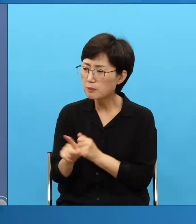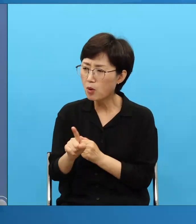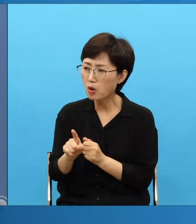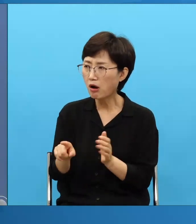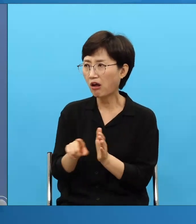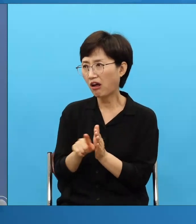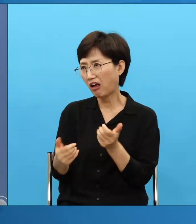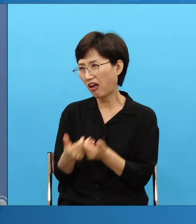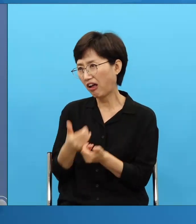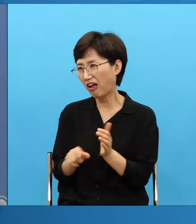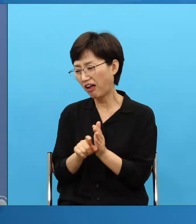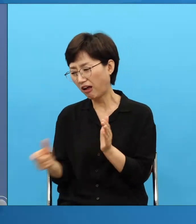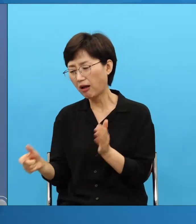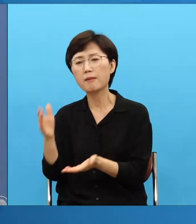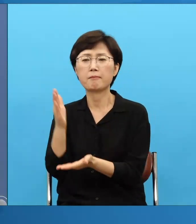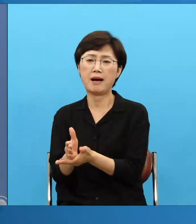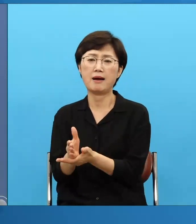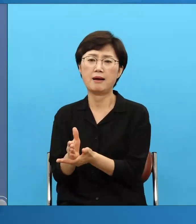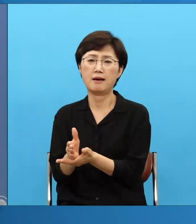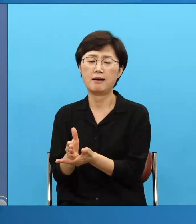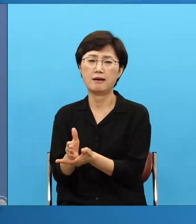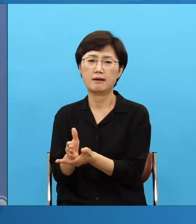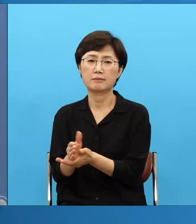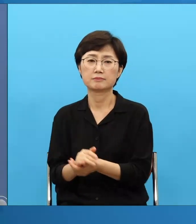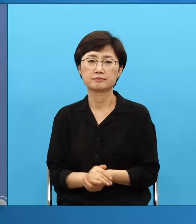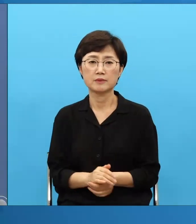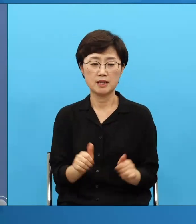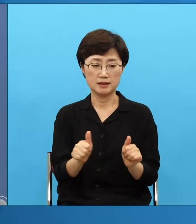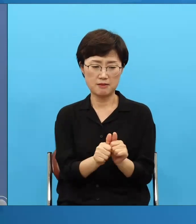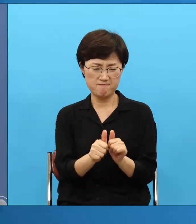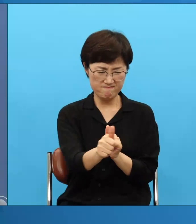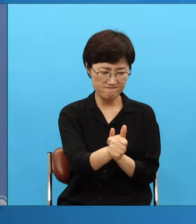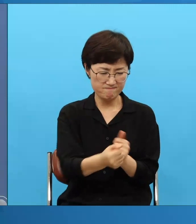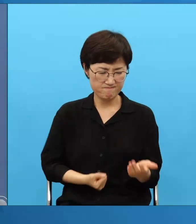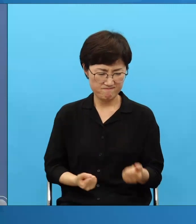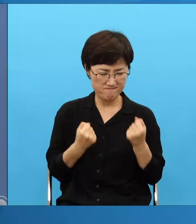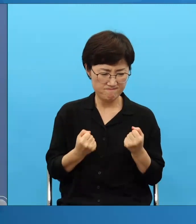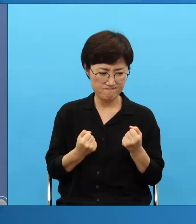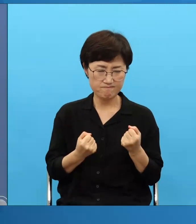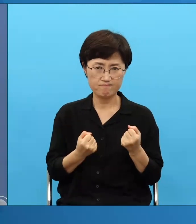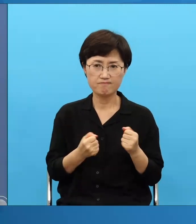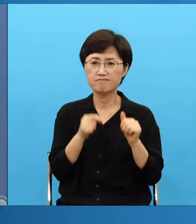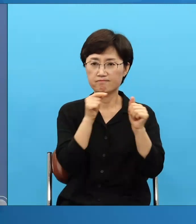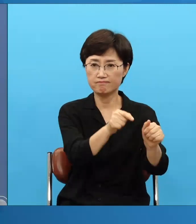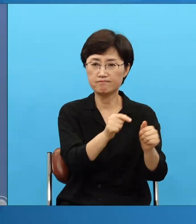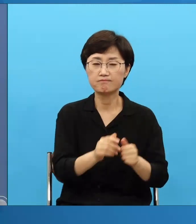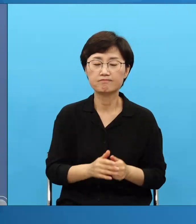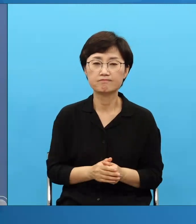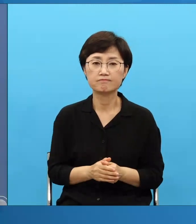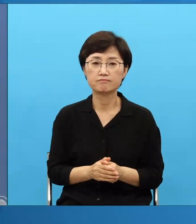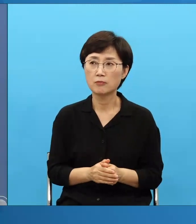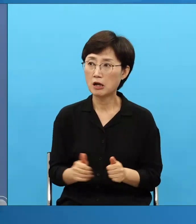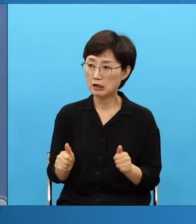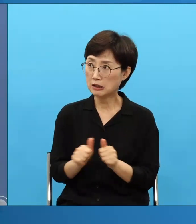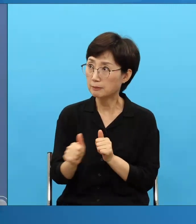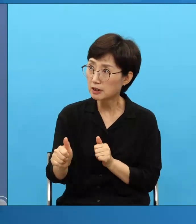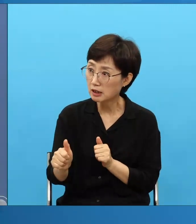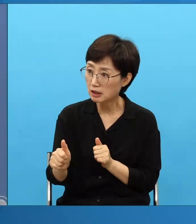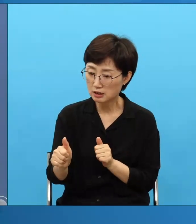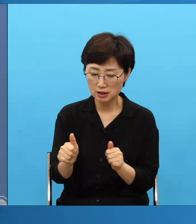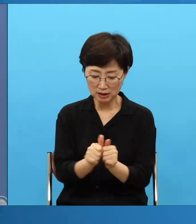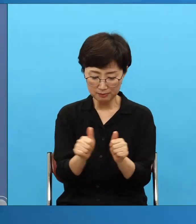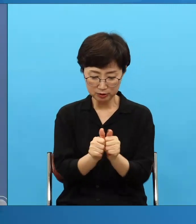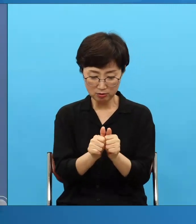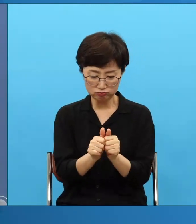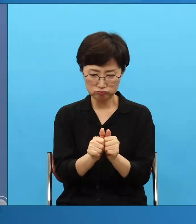they're fallen into unbelief. 남자답게 강건해라. And then he 보내는 says, be 사도가 courageous, 했는데요. be strong. 왜 남자답게 남자니까